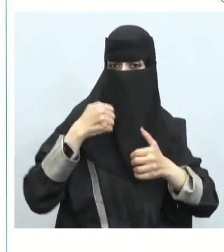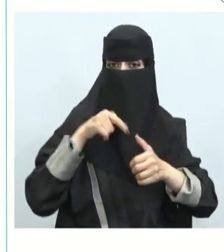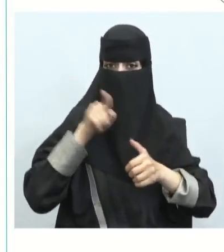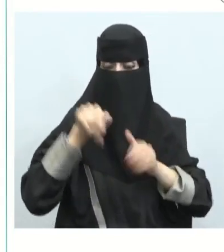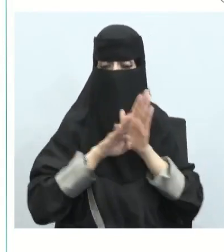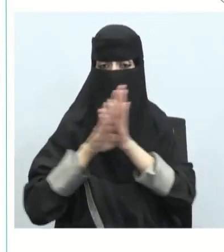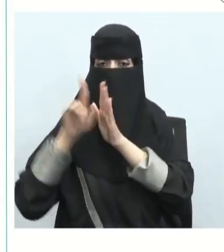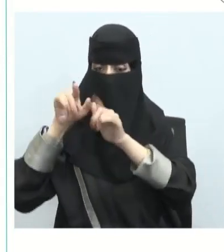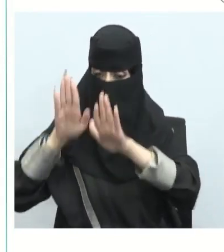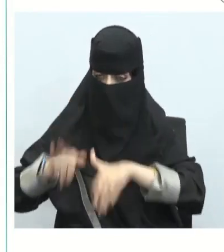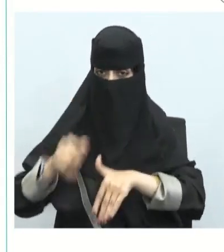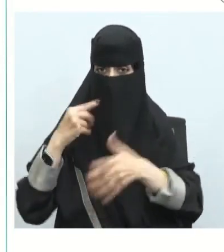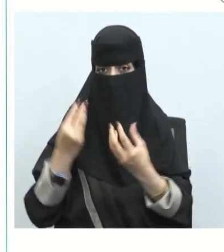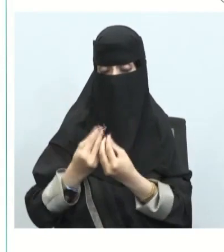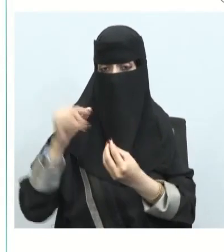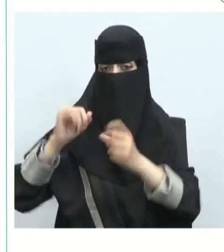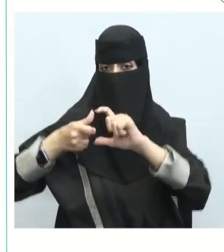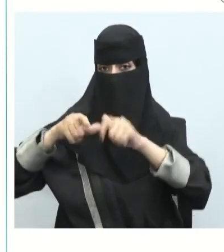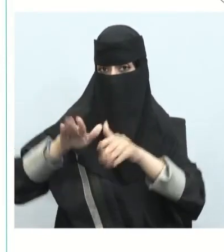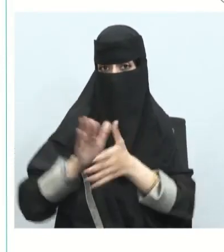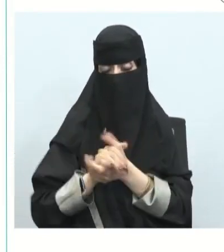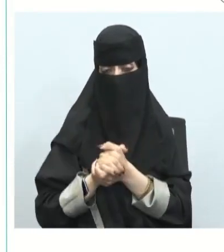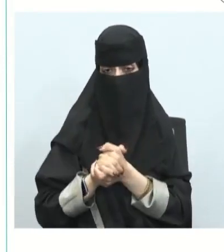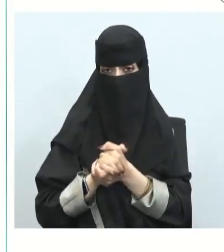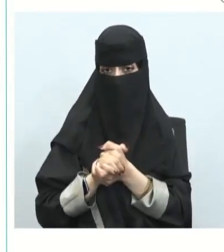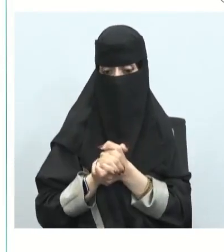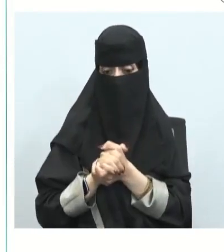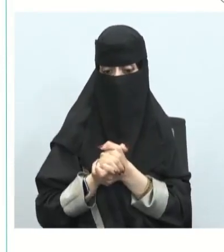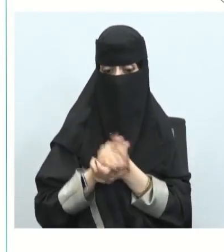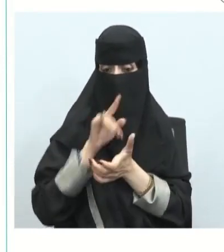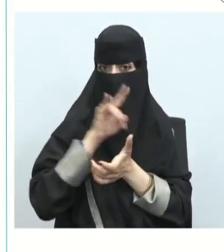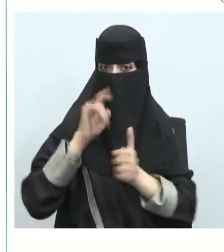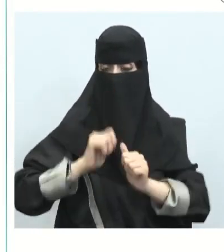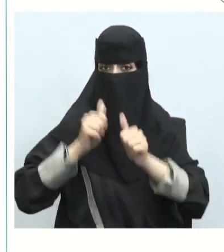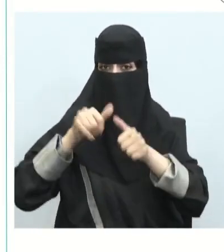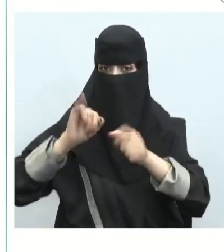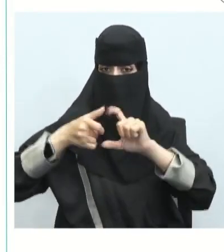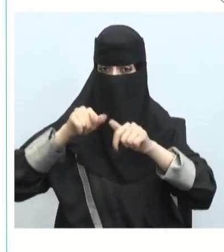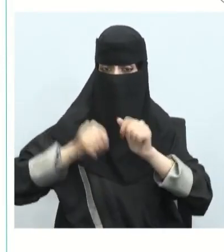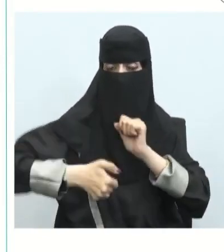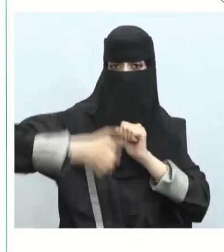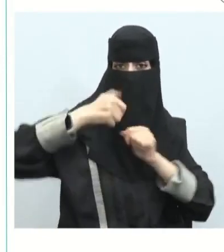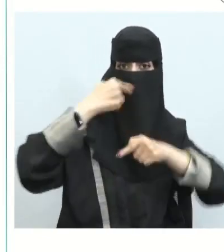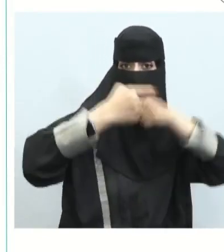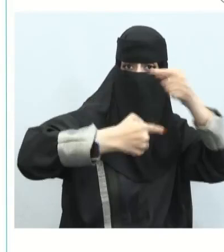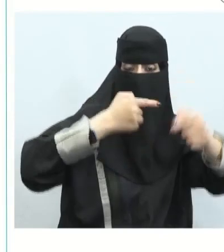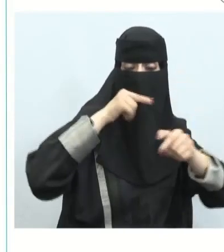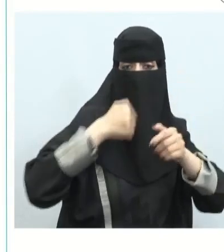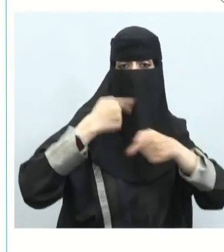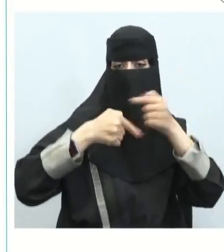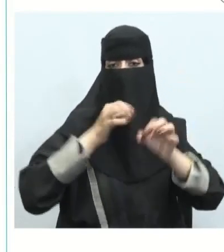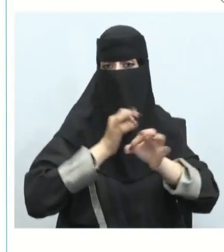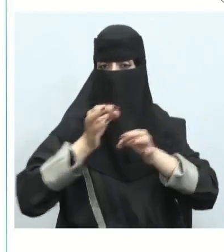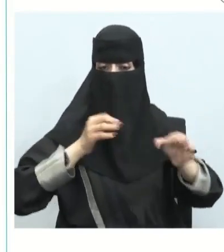الدعم سيتوفر له من قبل المنظمه ولا تستطيع منظمات ضمان النجاح على الدوام دائما الخطط قد